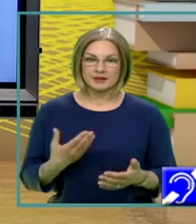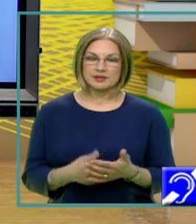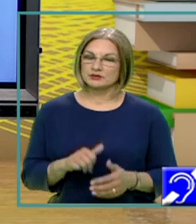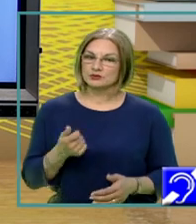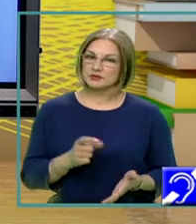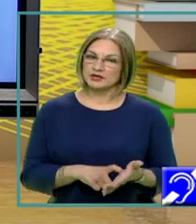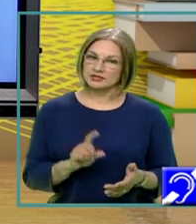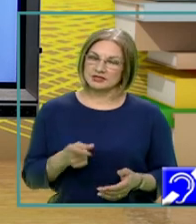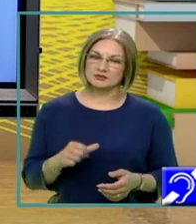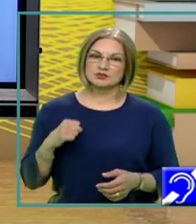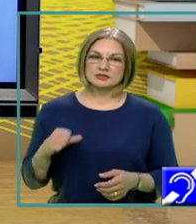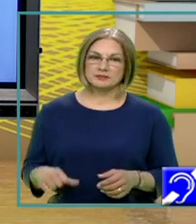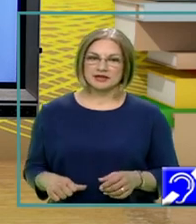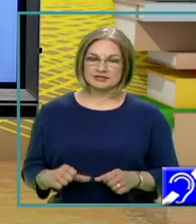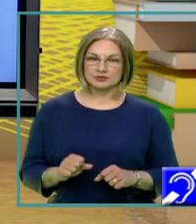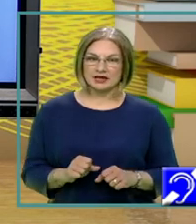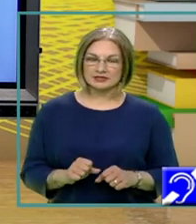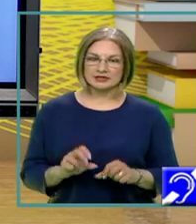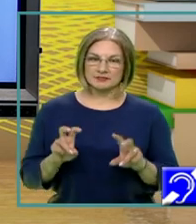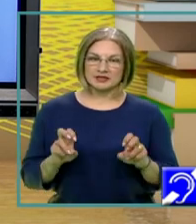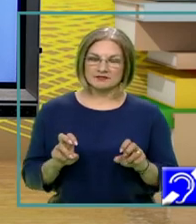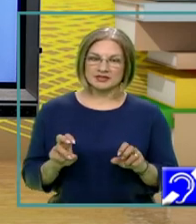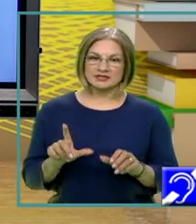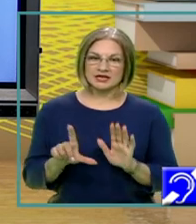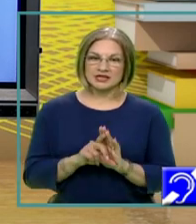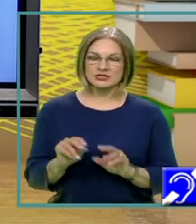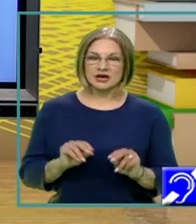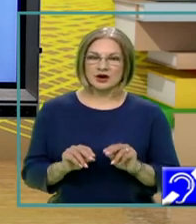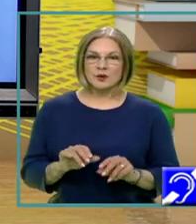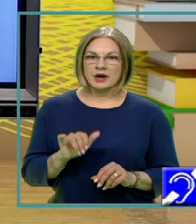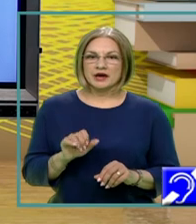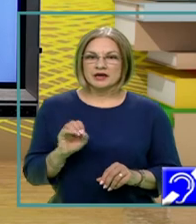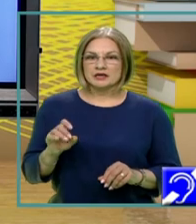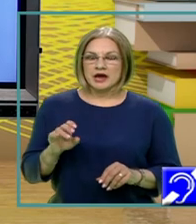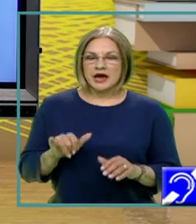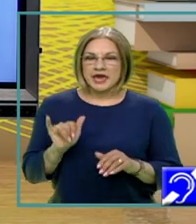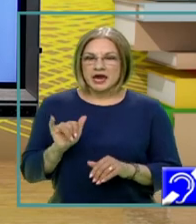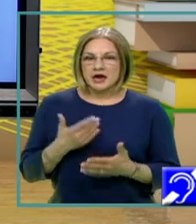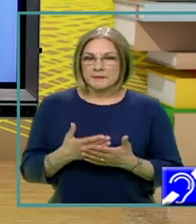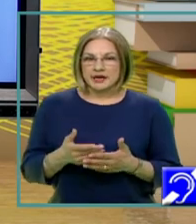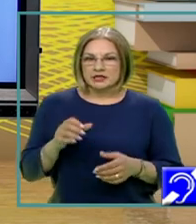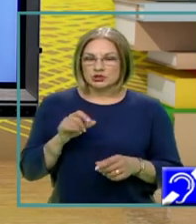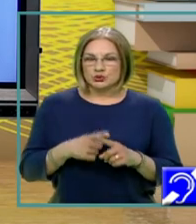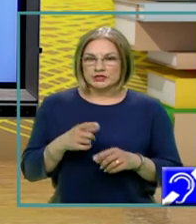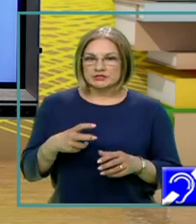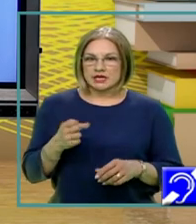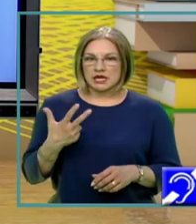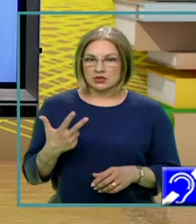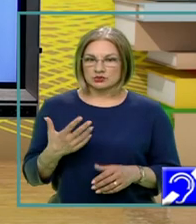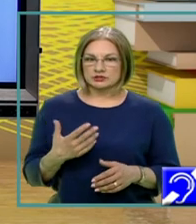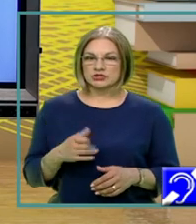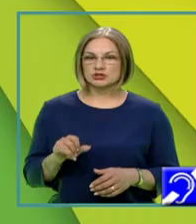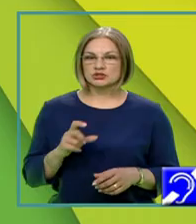trebui să particulariza definiția lege de compoziție externi grec pentru x egal cu 3 și respectiv